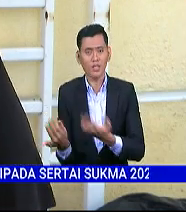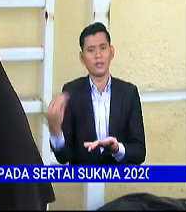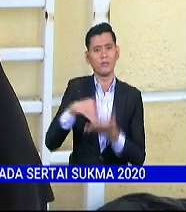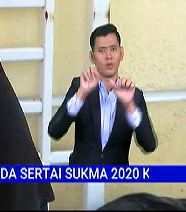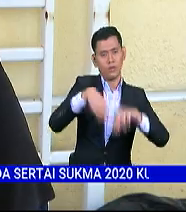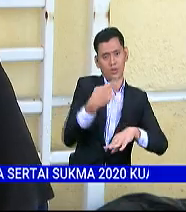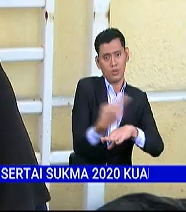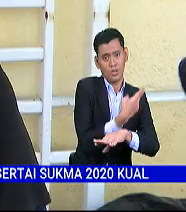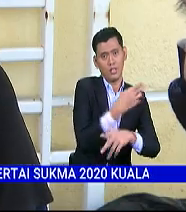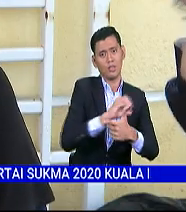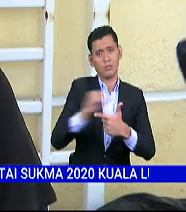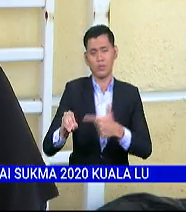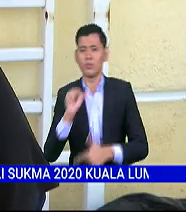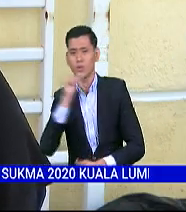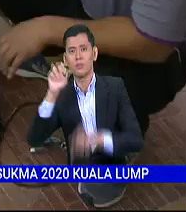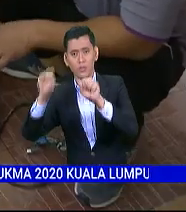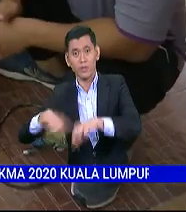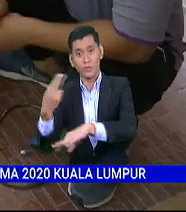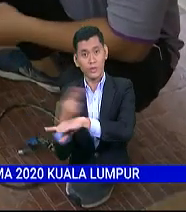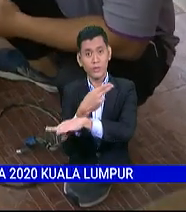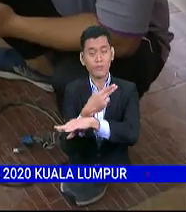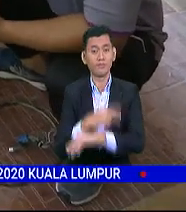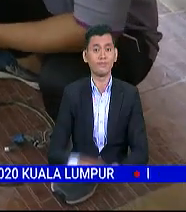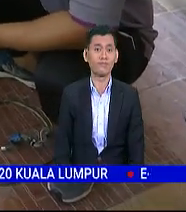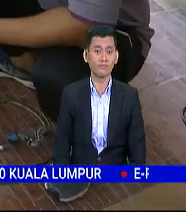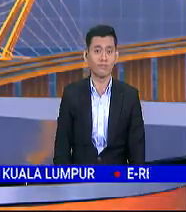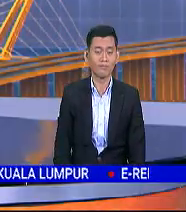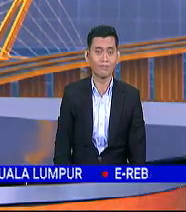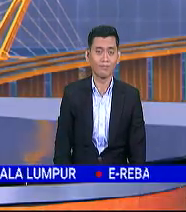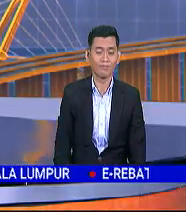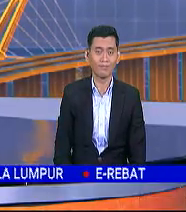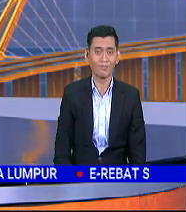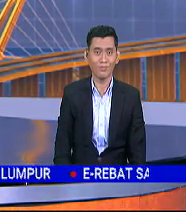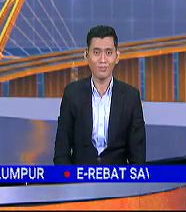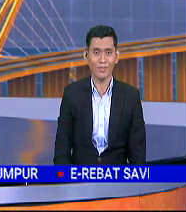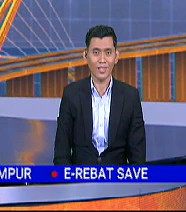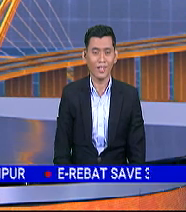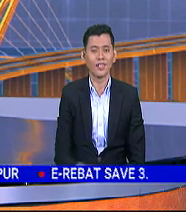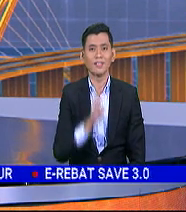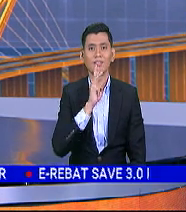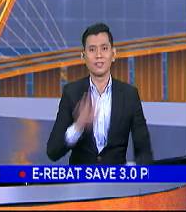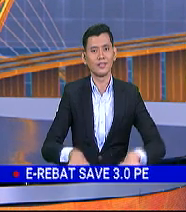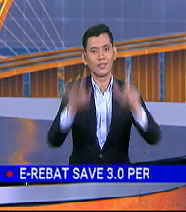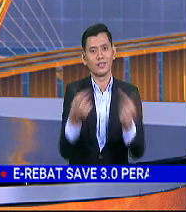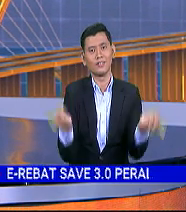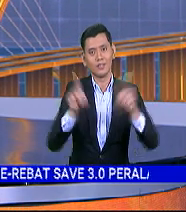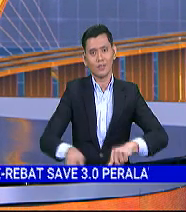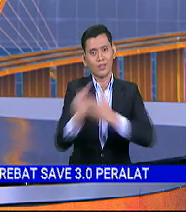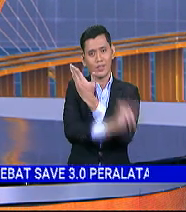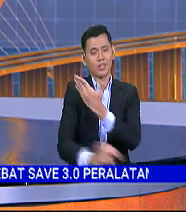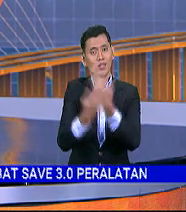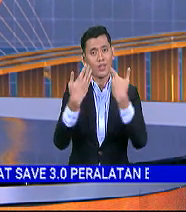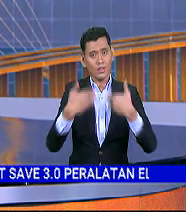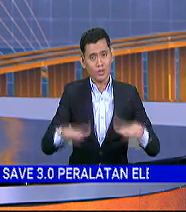boleh kita buang kan. Walaupun banjir yang melanda beberapa negeri